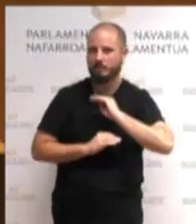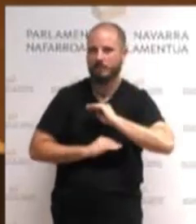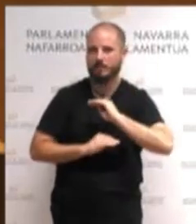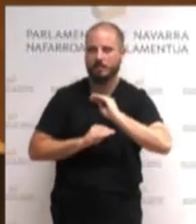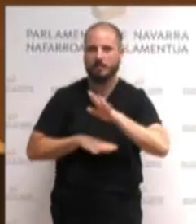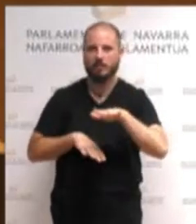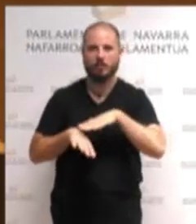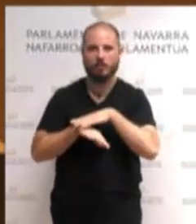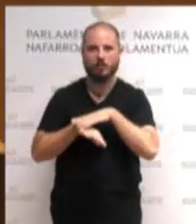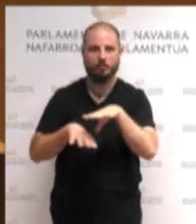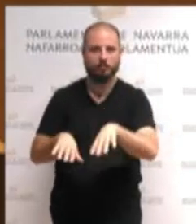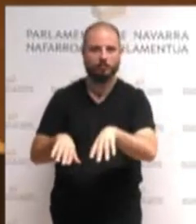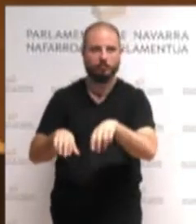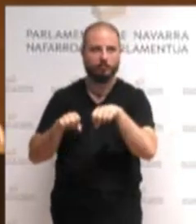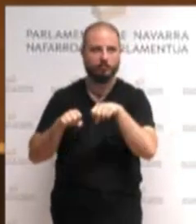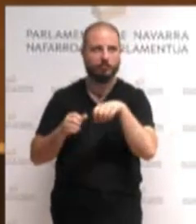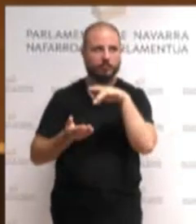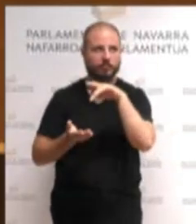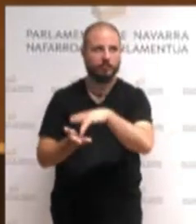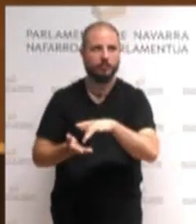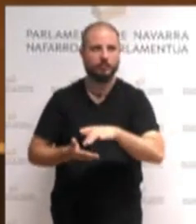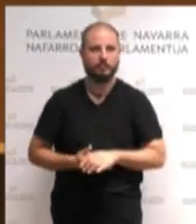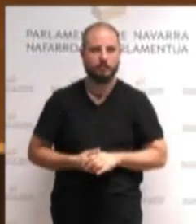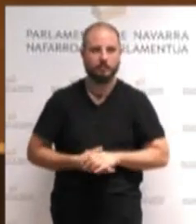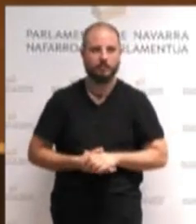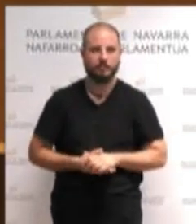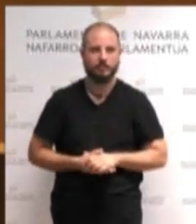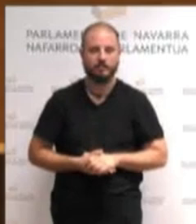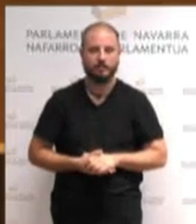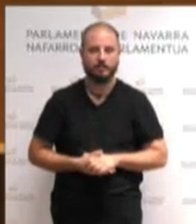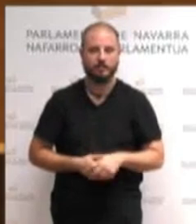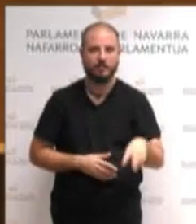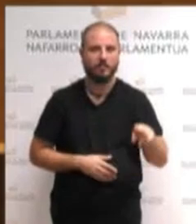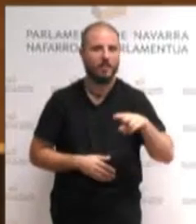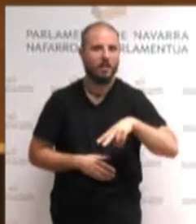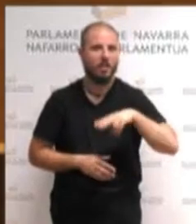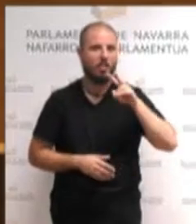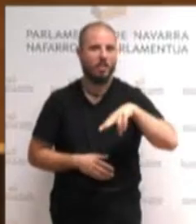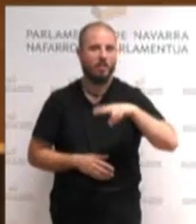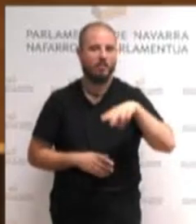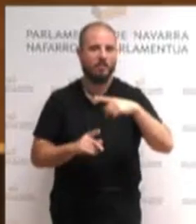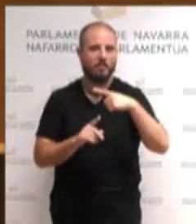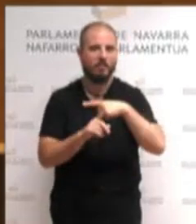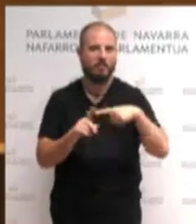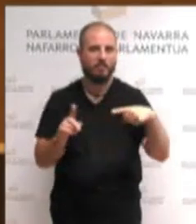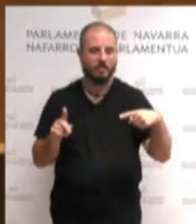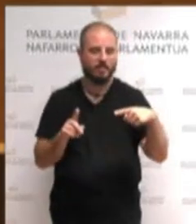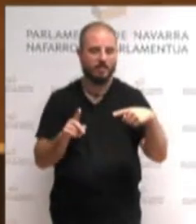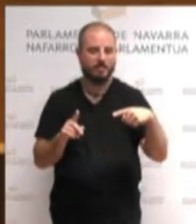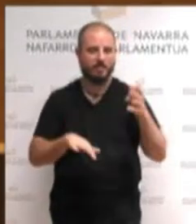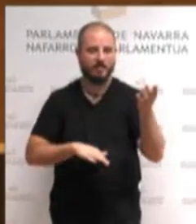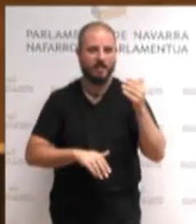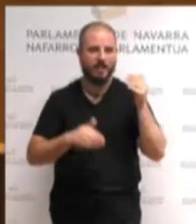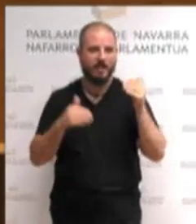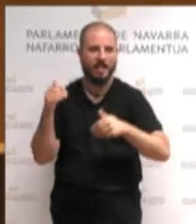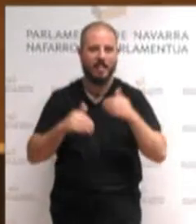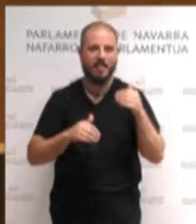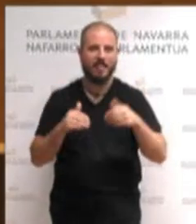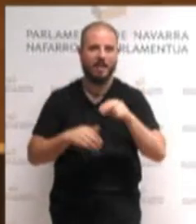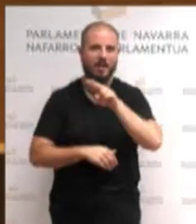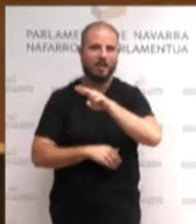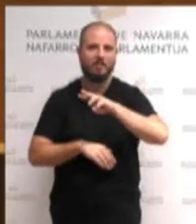Bi hilabete eta erdi pasadira maiatzaren hogeita sortxiko hautezkundeetatik eta ditarte